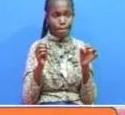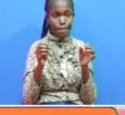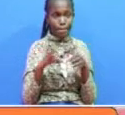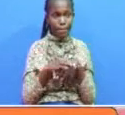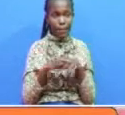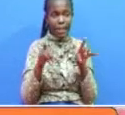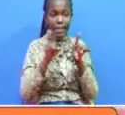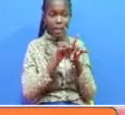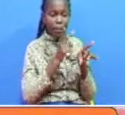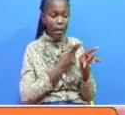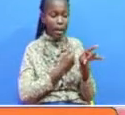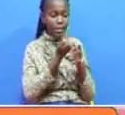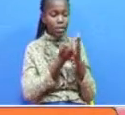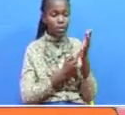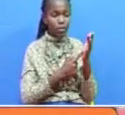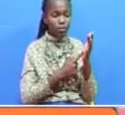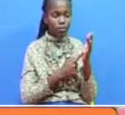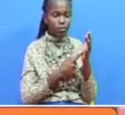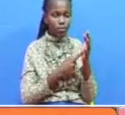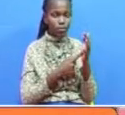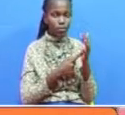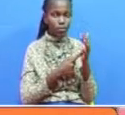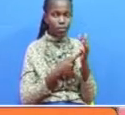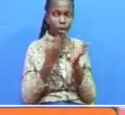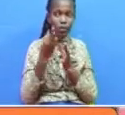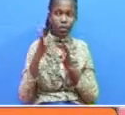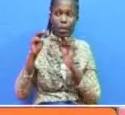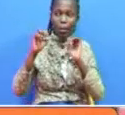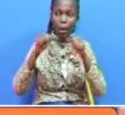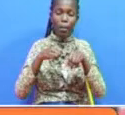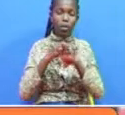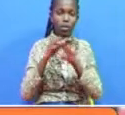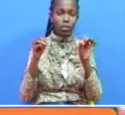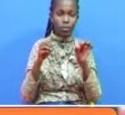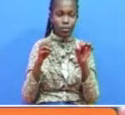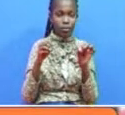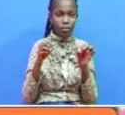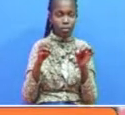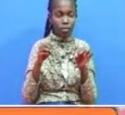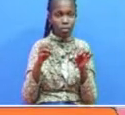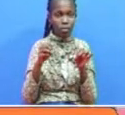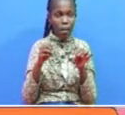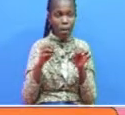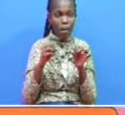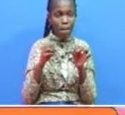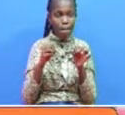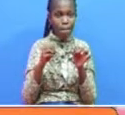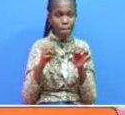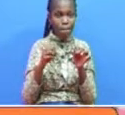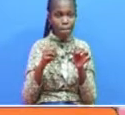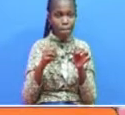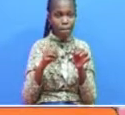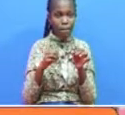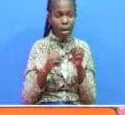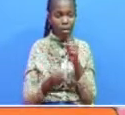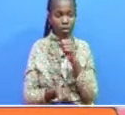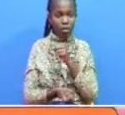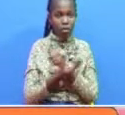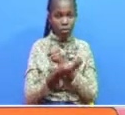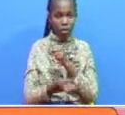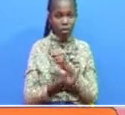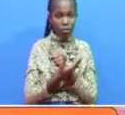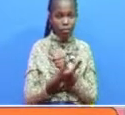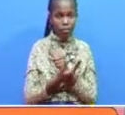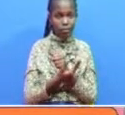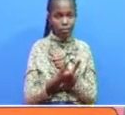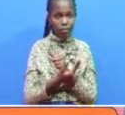Na tumesema ya kwamba kama hawawezi kudhibiti supporters wao, then hatutakuwa